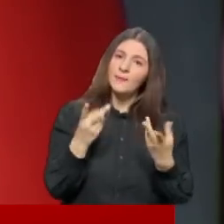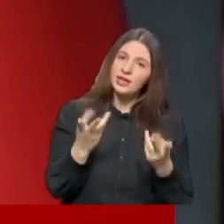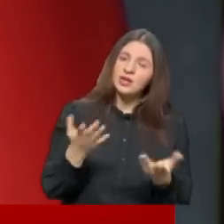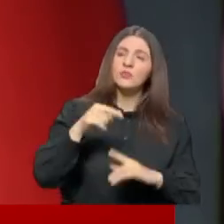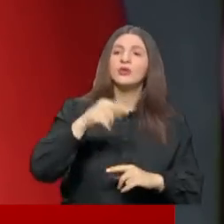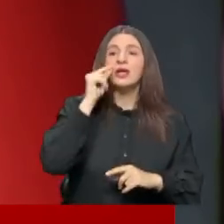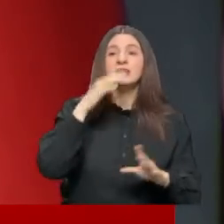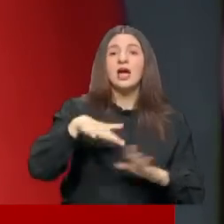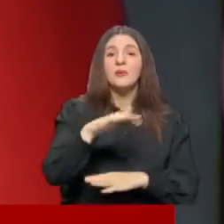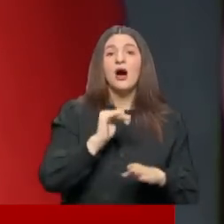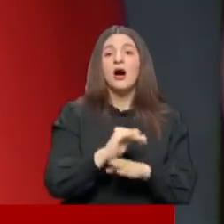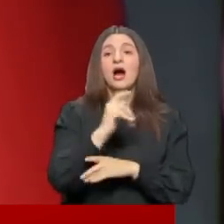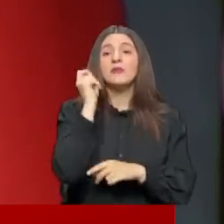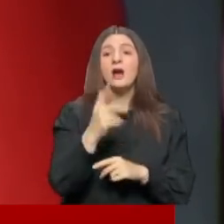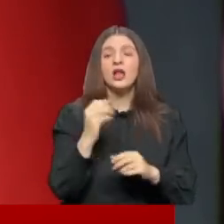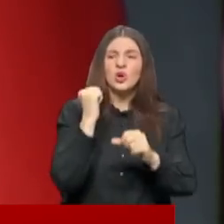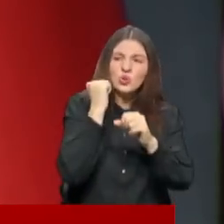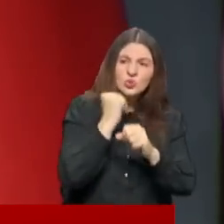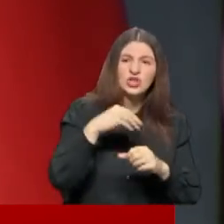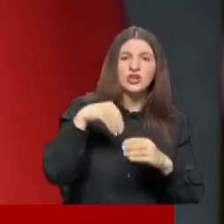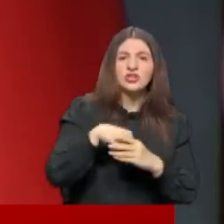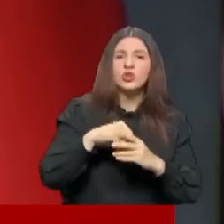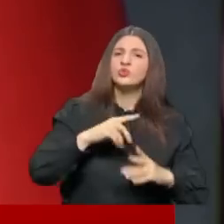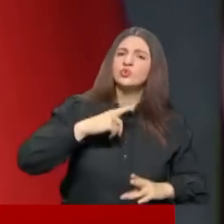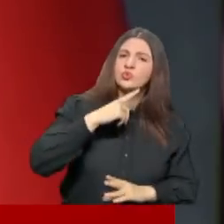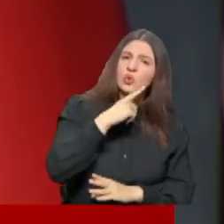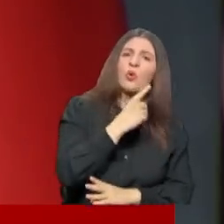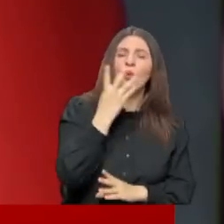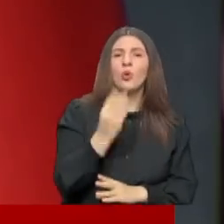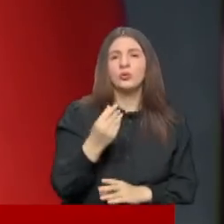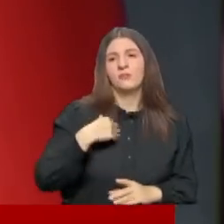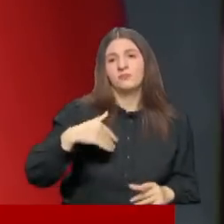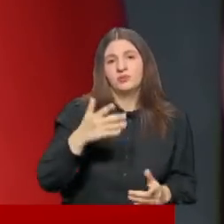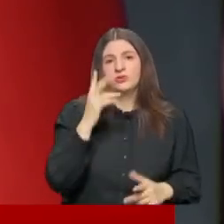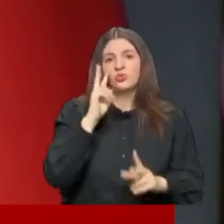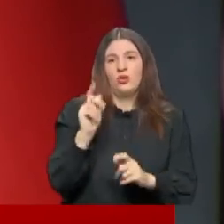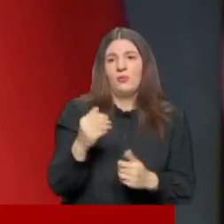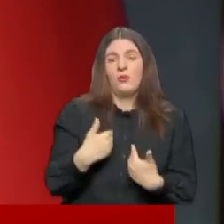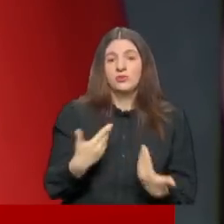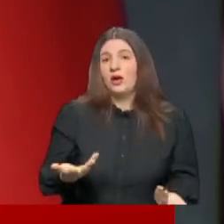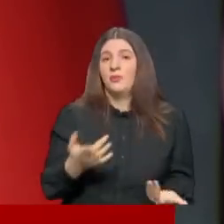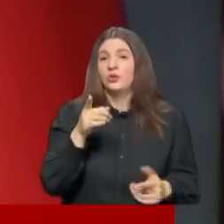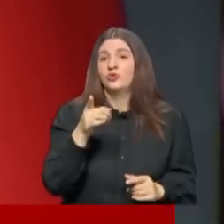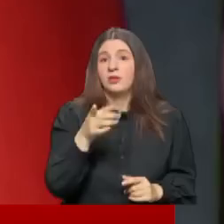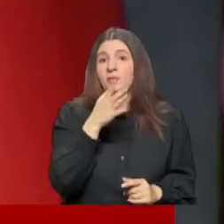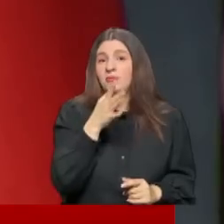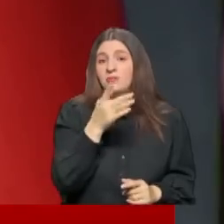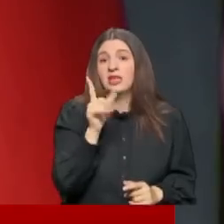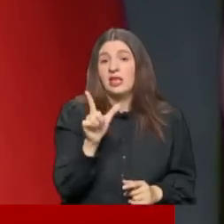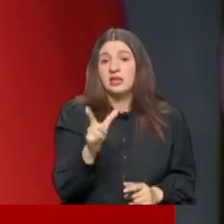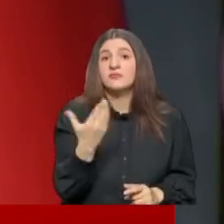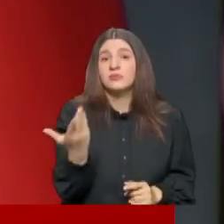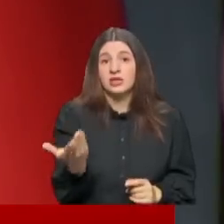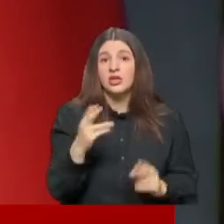Bugün insanlarımızın hayat pahalılığı yükü altında zorlandığını biz de tespit ediyoruz. Ama şunu da bilmemiz lazım